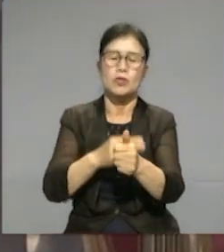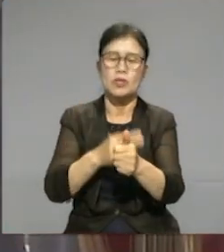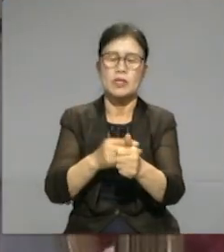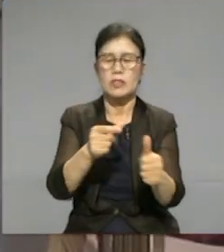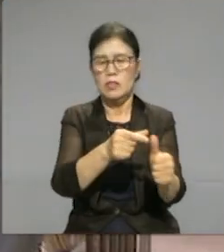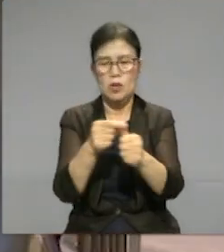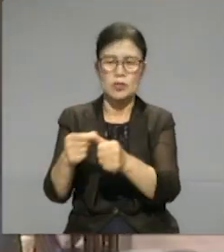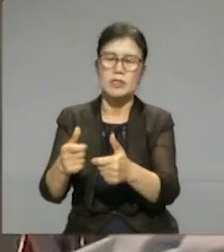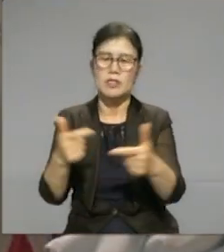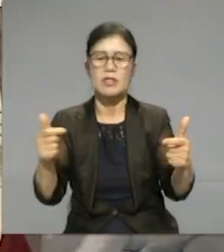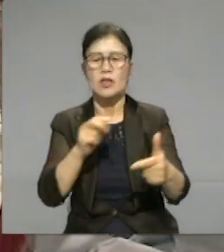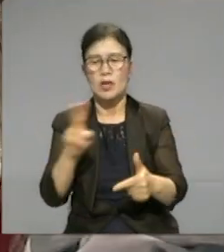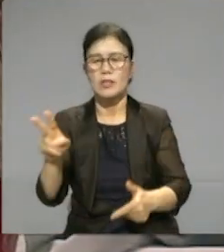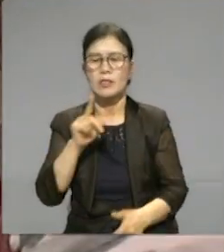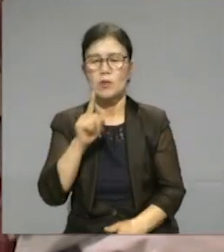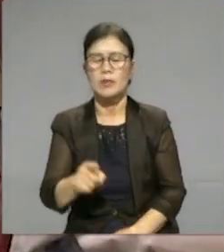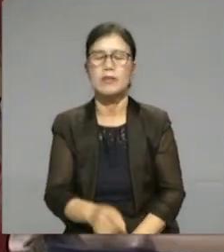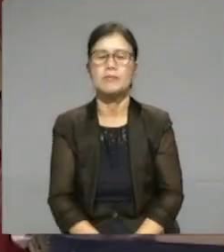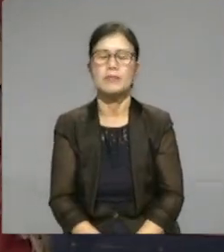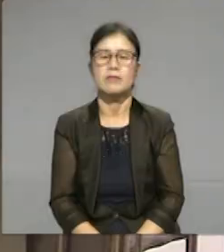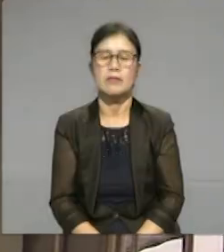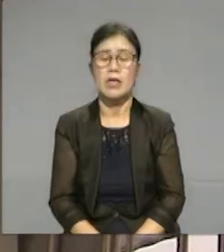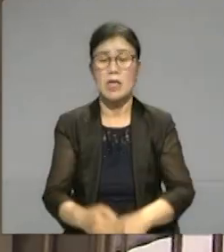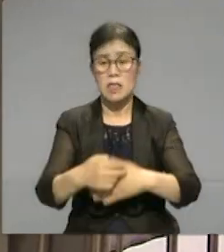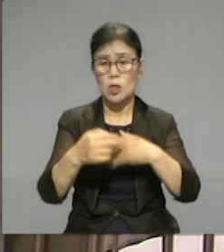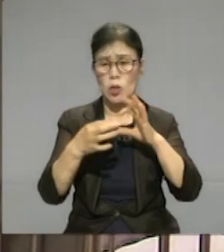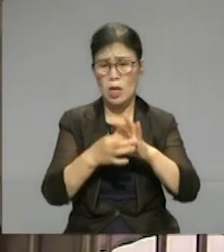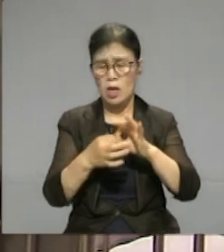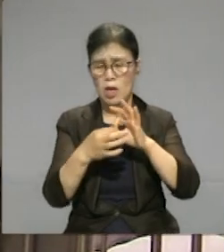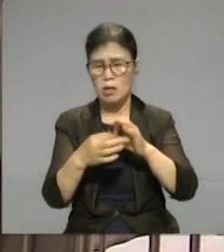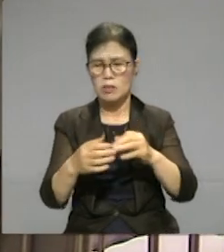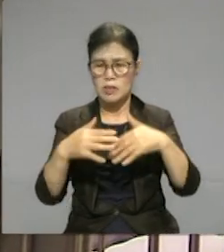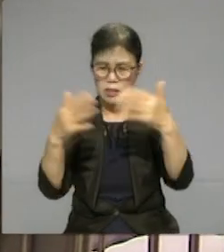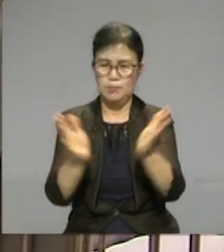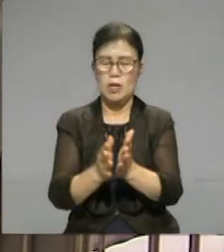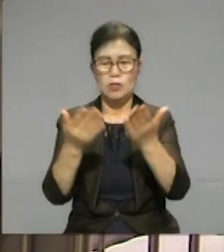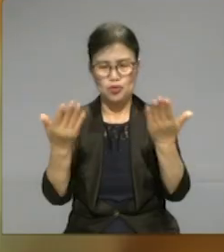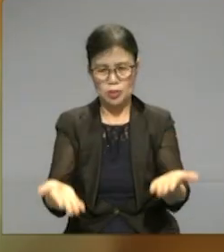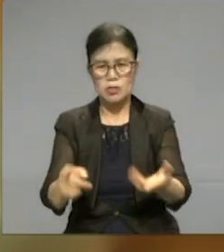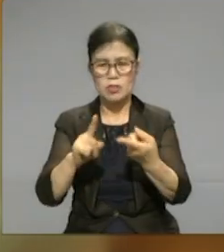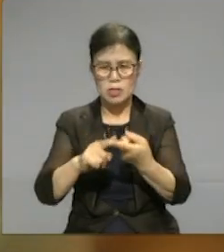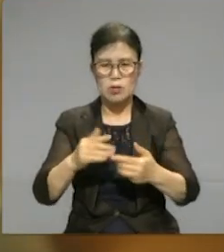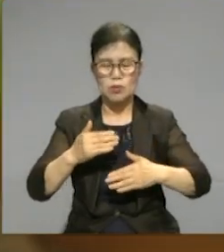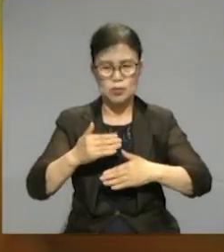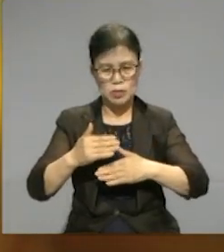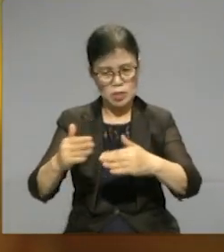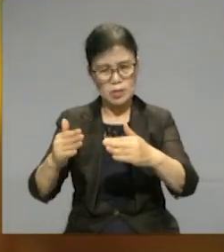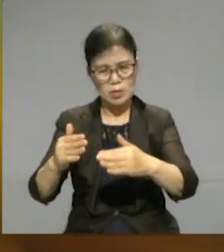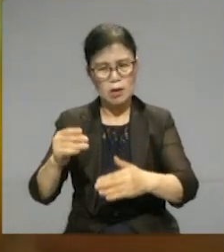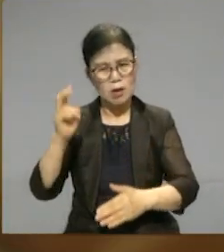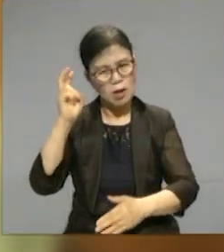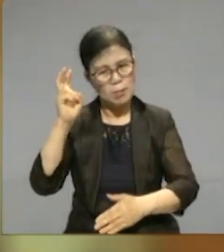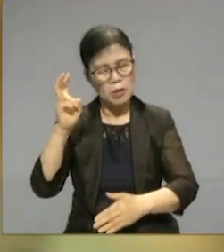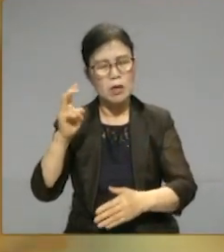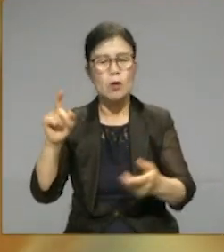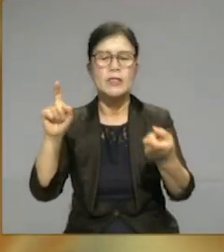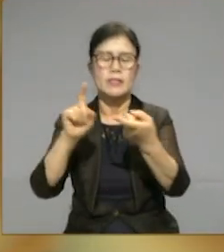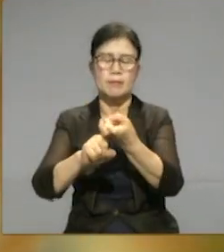지적도 있습니다. 의료계가 예고한 집단 휴진이 그대로 진행될 것인지도 관심입니다.